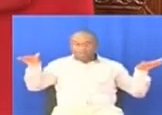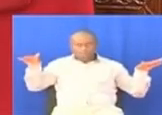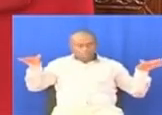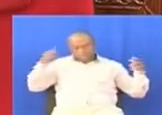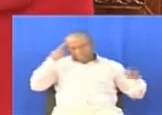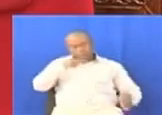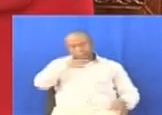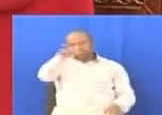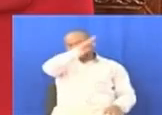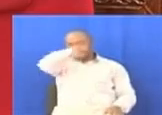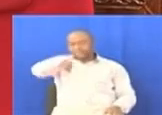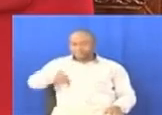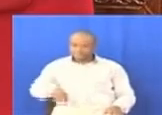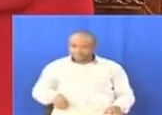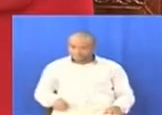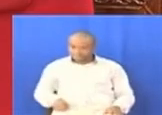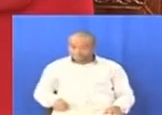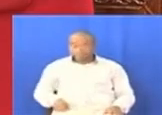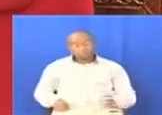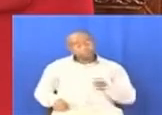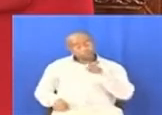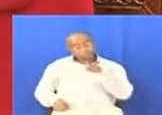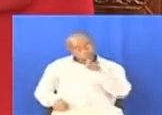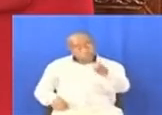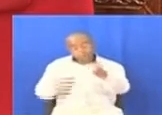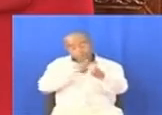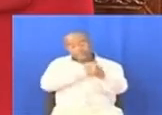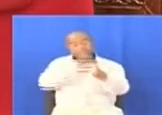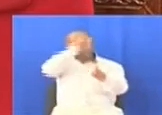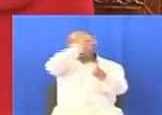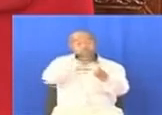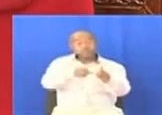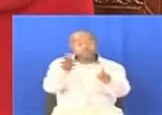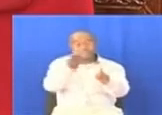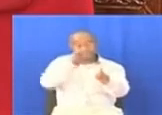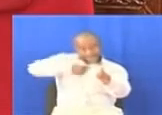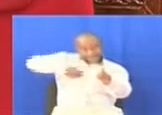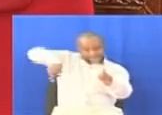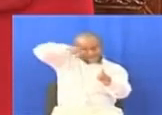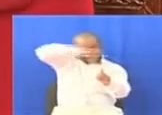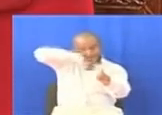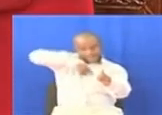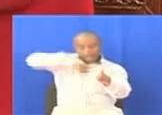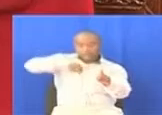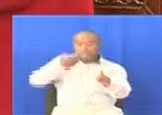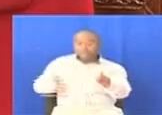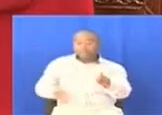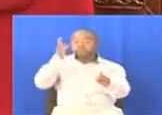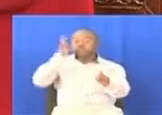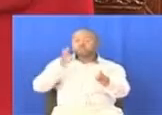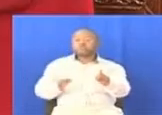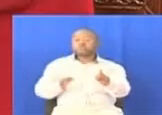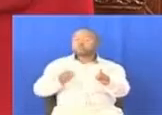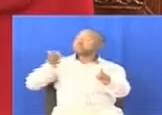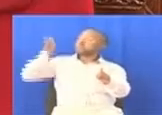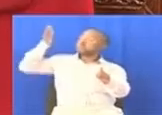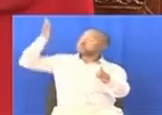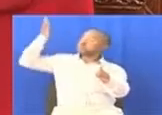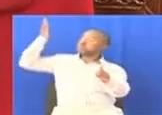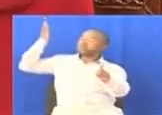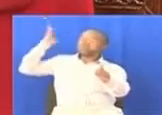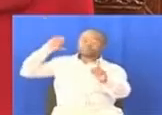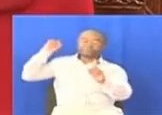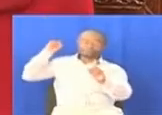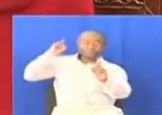alikosea sana. Ni mtu kama sisi, lakini bahati nzuri Mungu